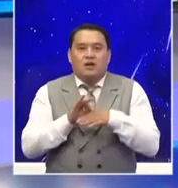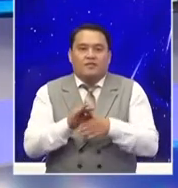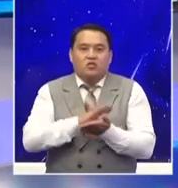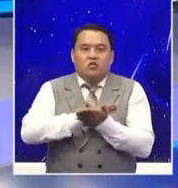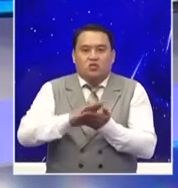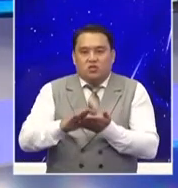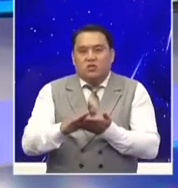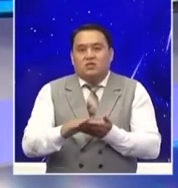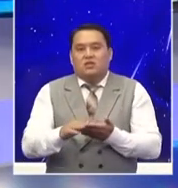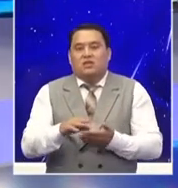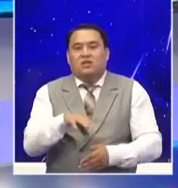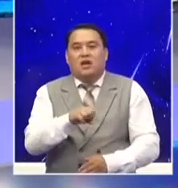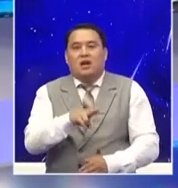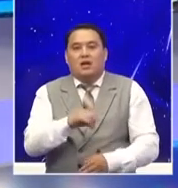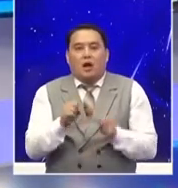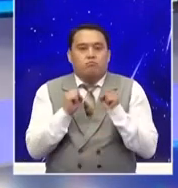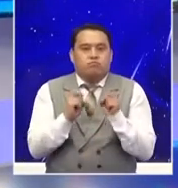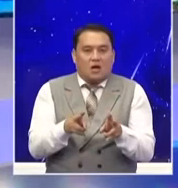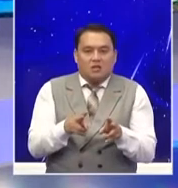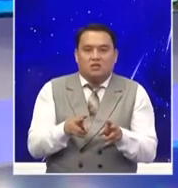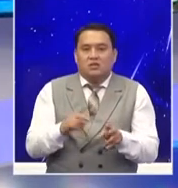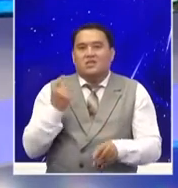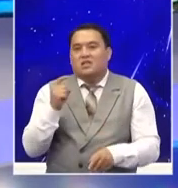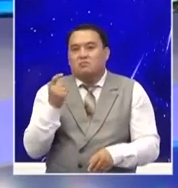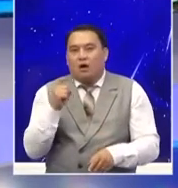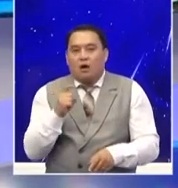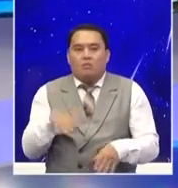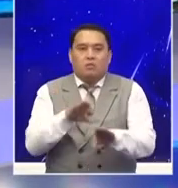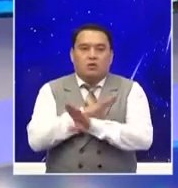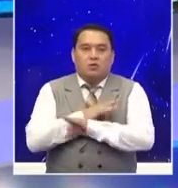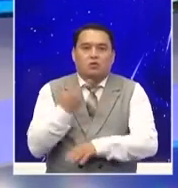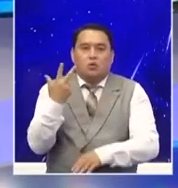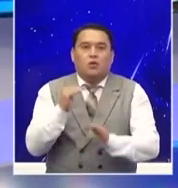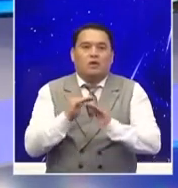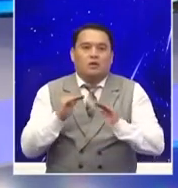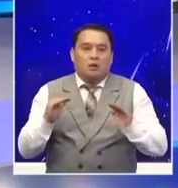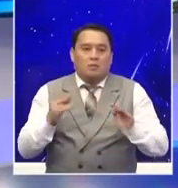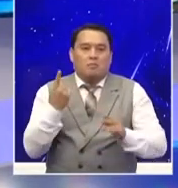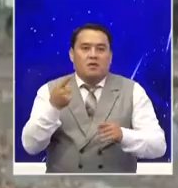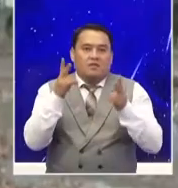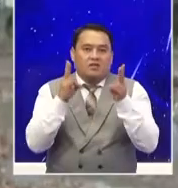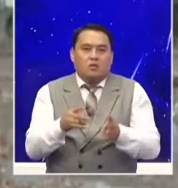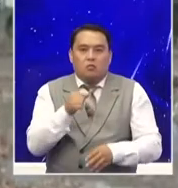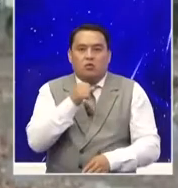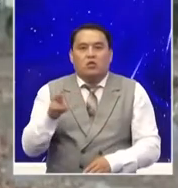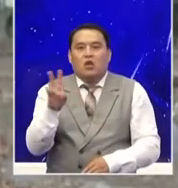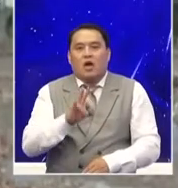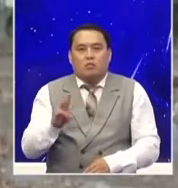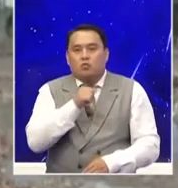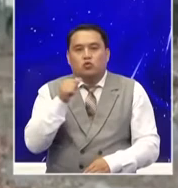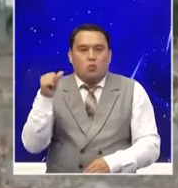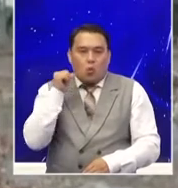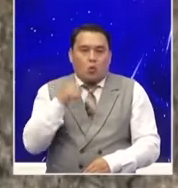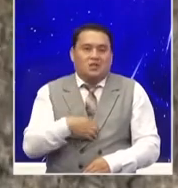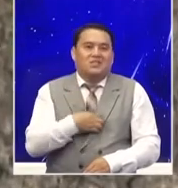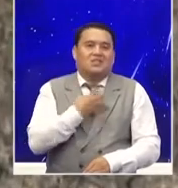обработку помещения тараканов опасным веществом. В процессе его работы погибли трое детей. Первый инцидент был в ноябре прошлого года. Тогда с